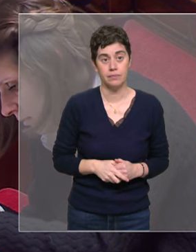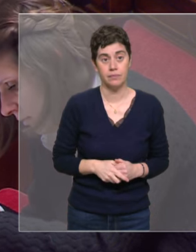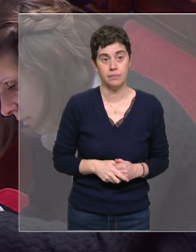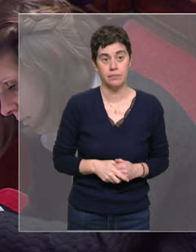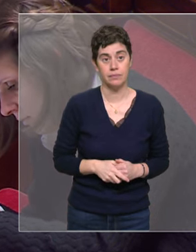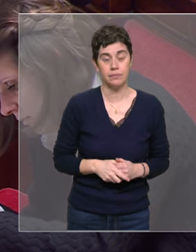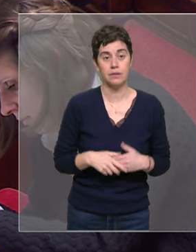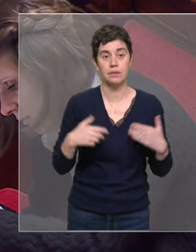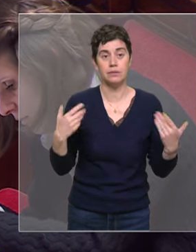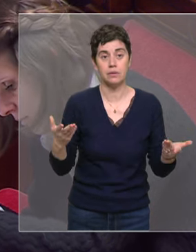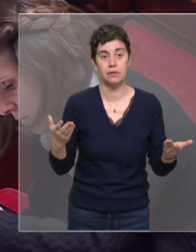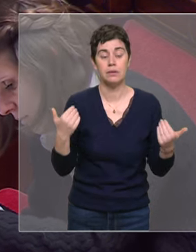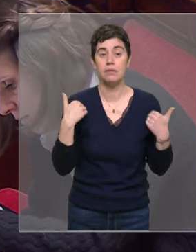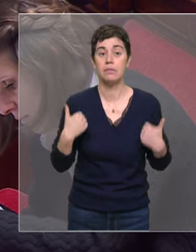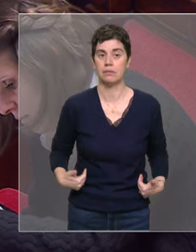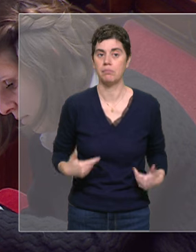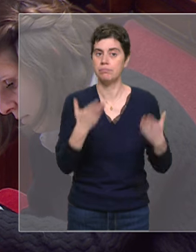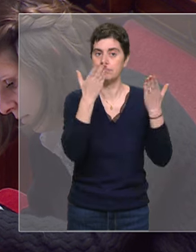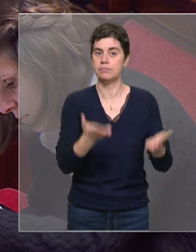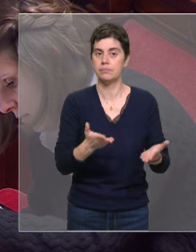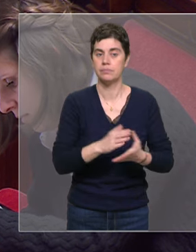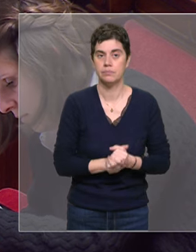Alors Madame la députée, Madame la Présidente Le Pen,